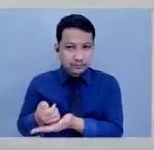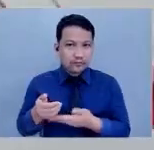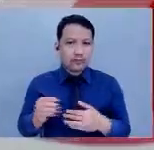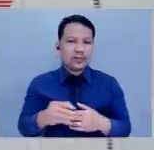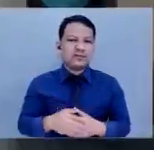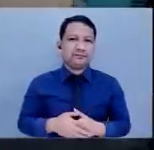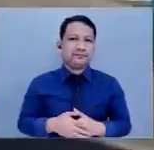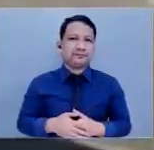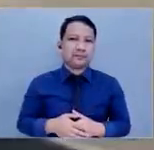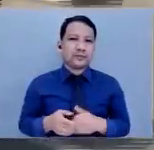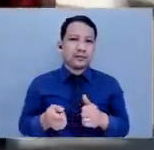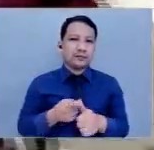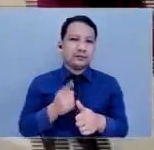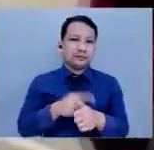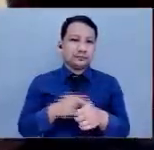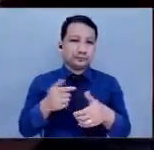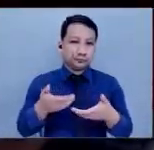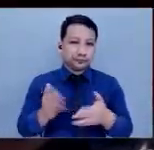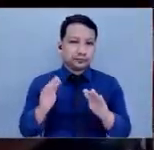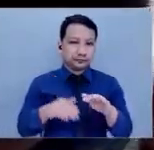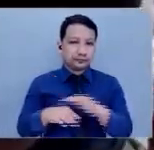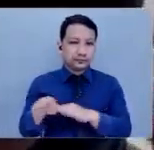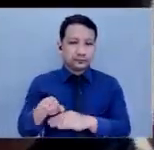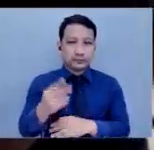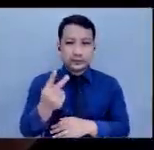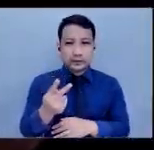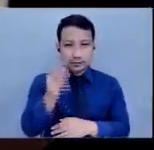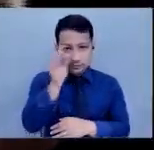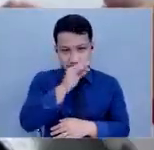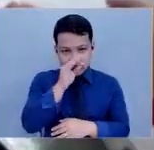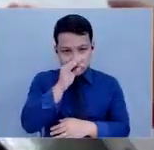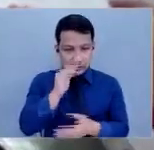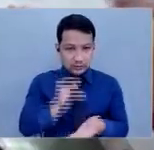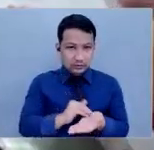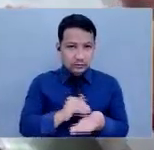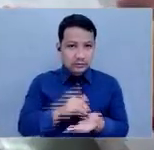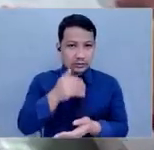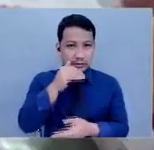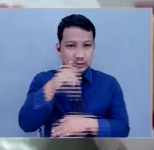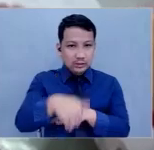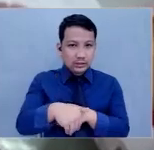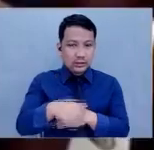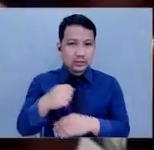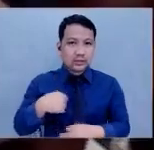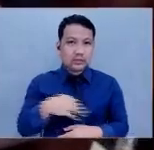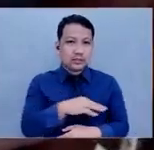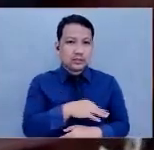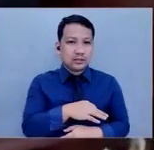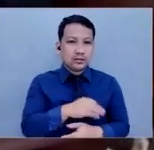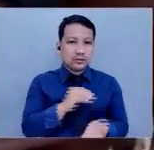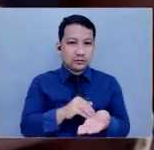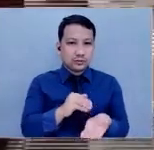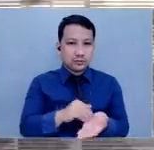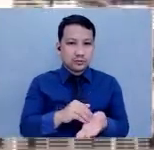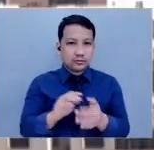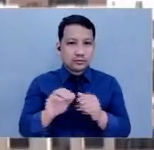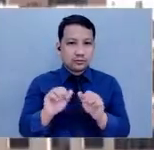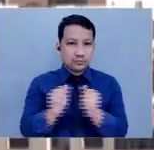Nauna nang nakatawid sa Rafah crossing ang dalawang Pilipinong doktor kagabi. Mga empleyado sila ng Doctors Without